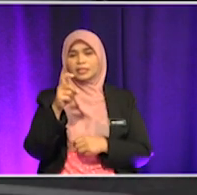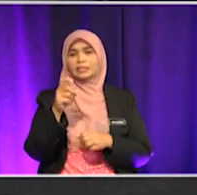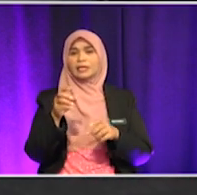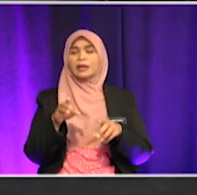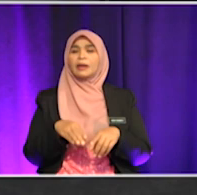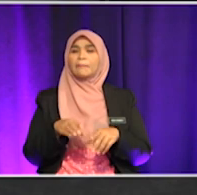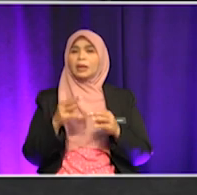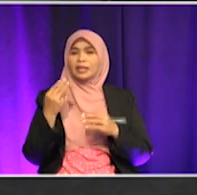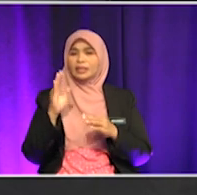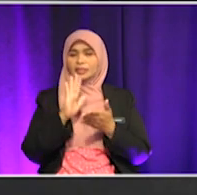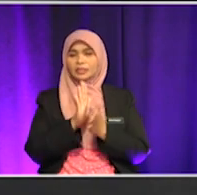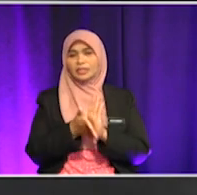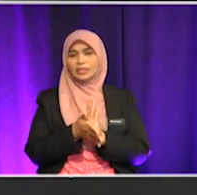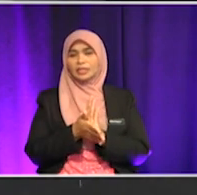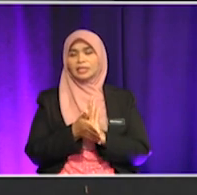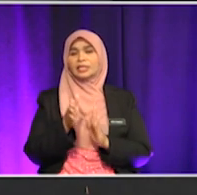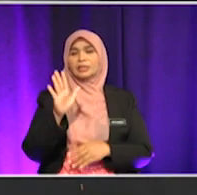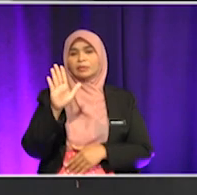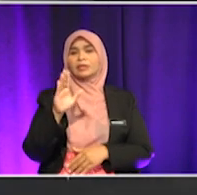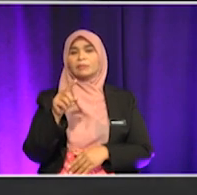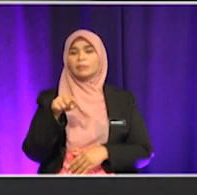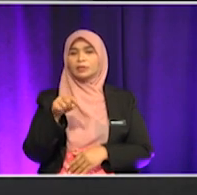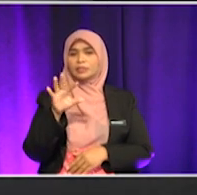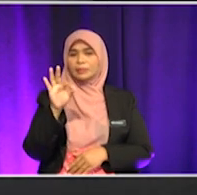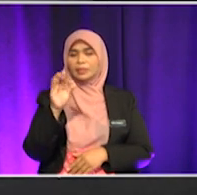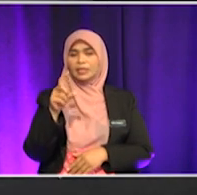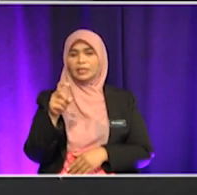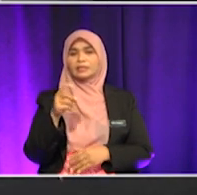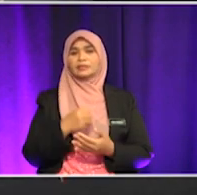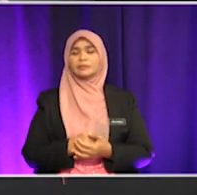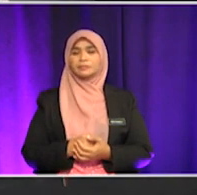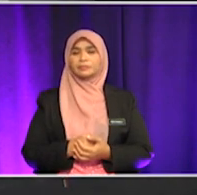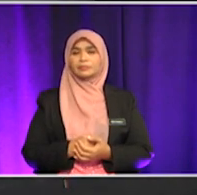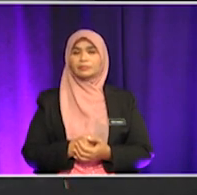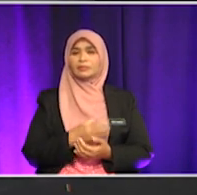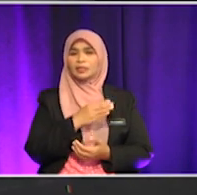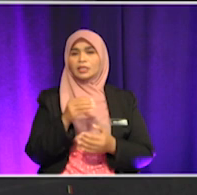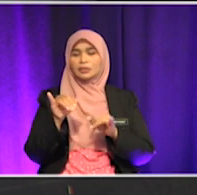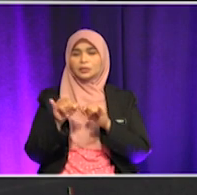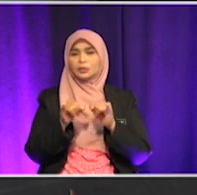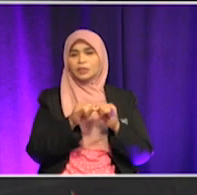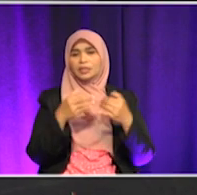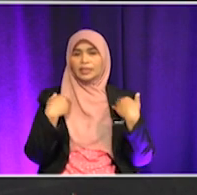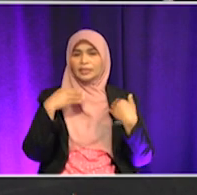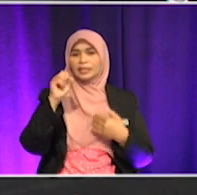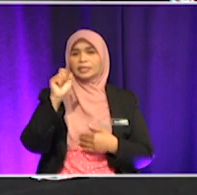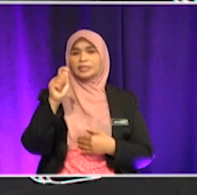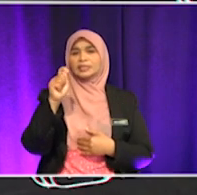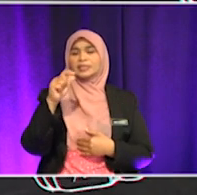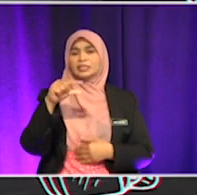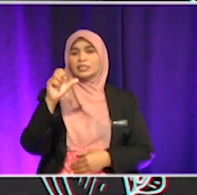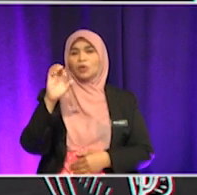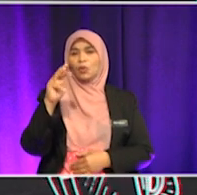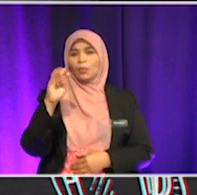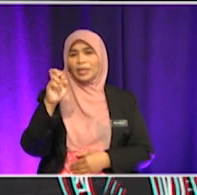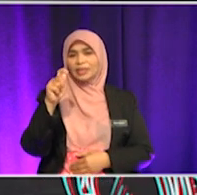jadi 5.9X. Okey, kemudian kita ada set geometri yang berharga RM3.60 sekotak. Okey, dia